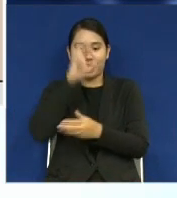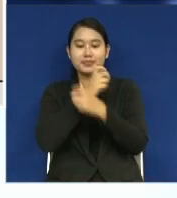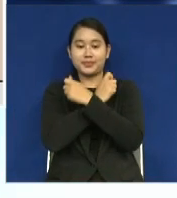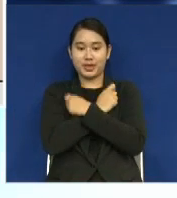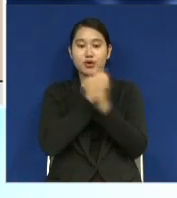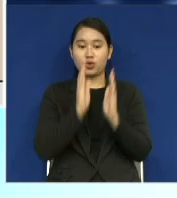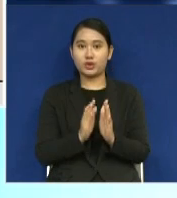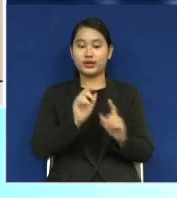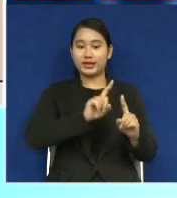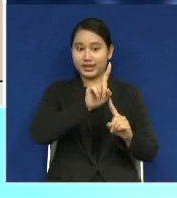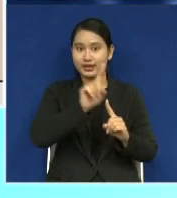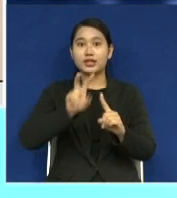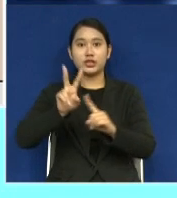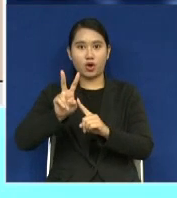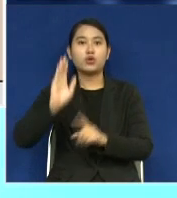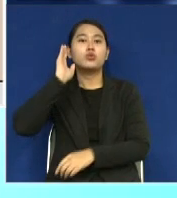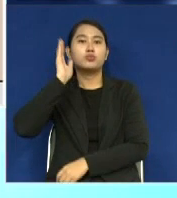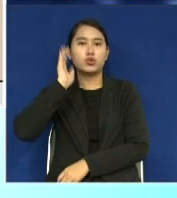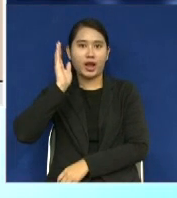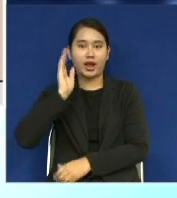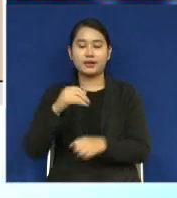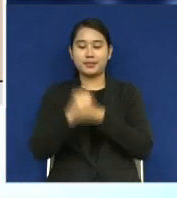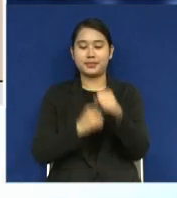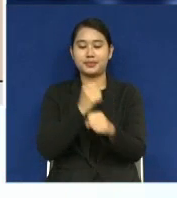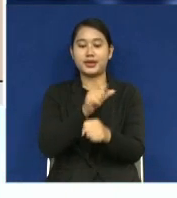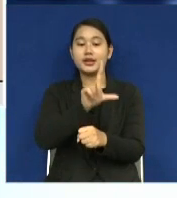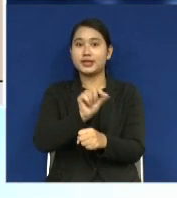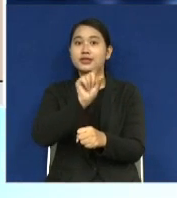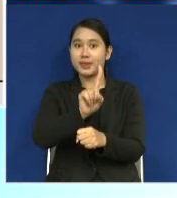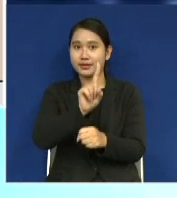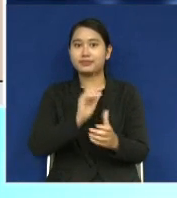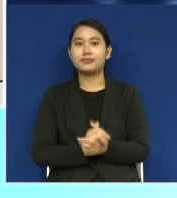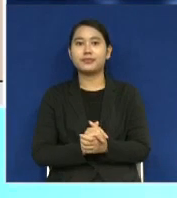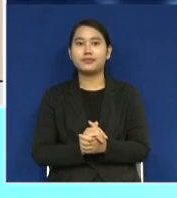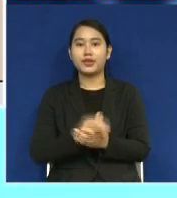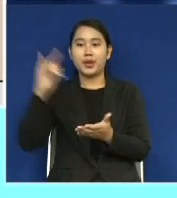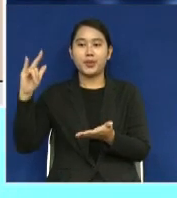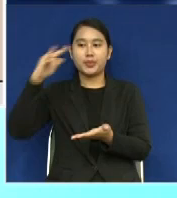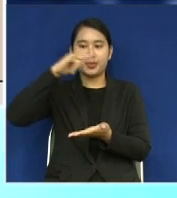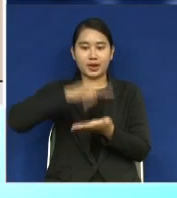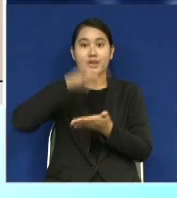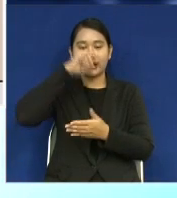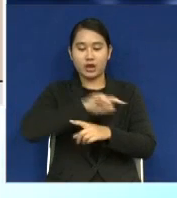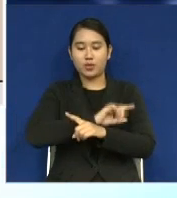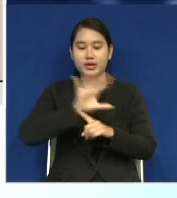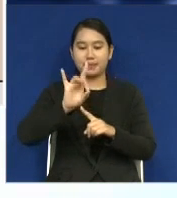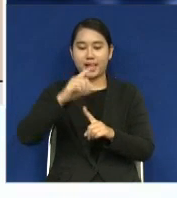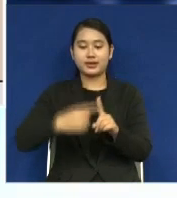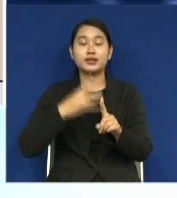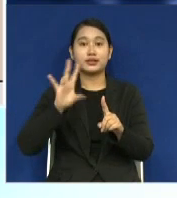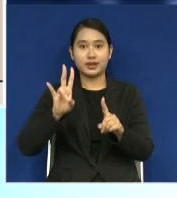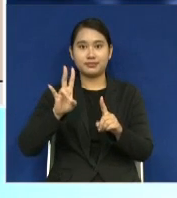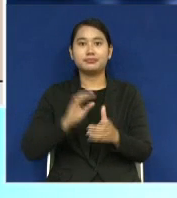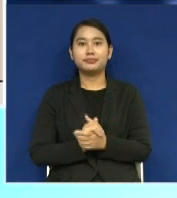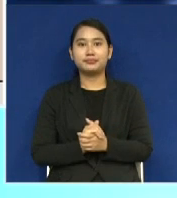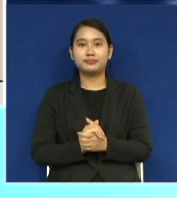ที่1และ2นะคะเป็นเพศชายอายุ21ปีเดินทางถึงประเทศไทยในวันที่8กรกฎาคม